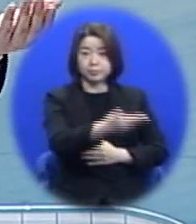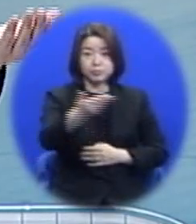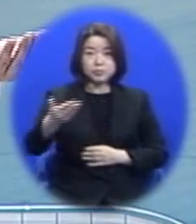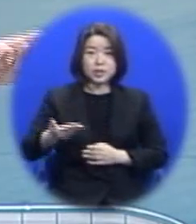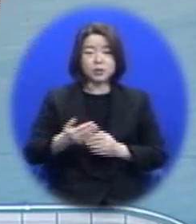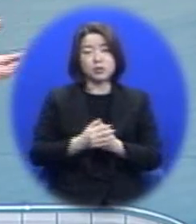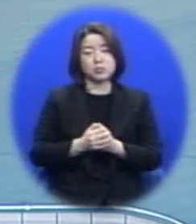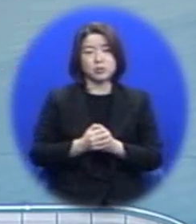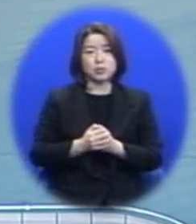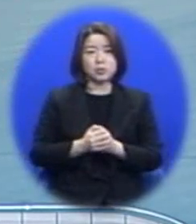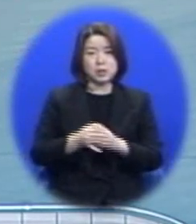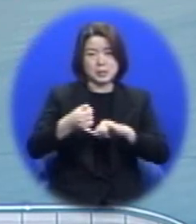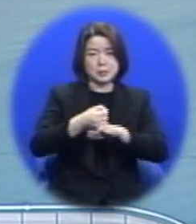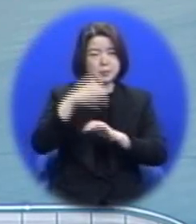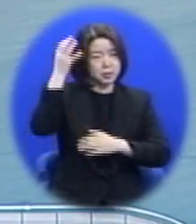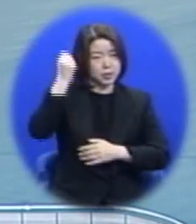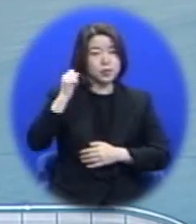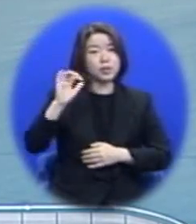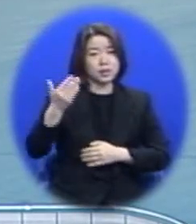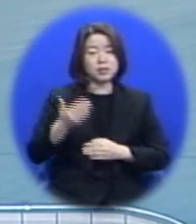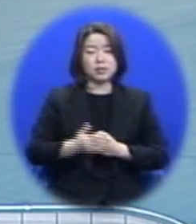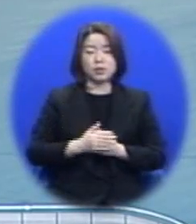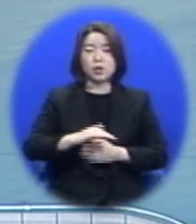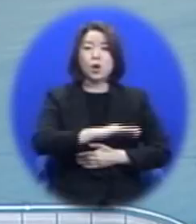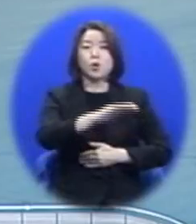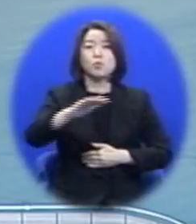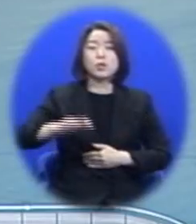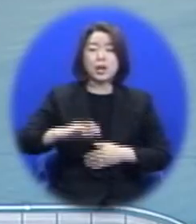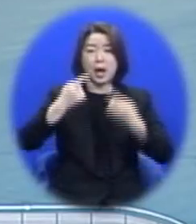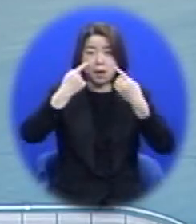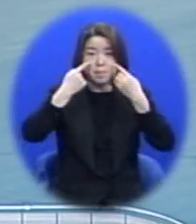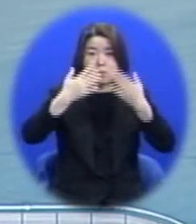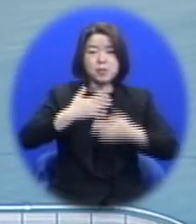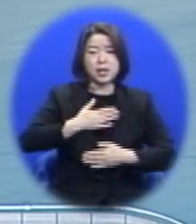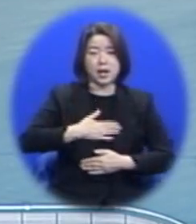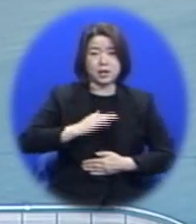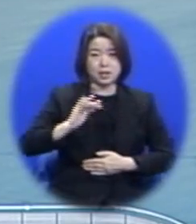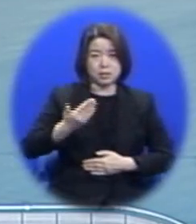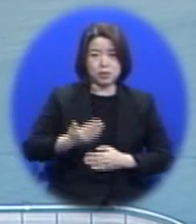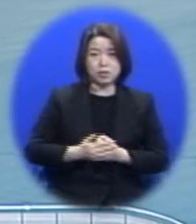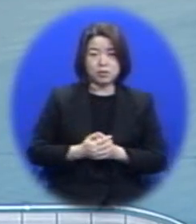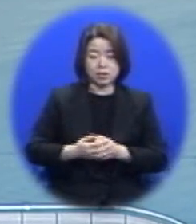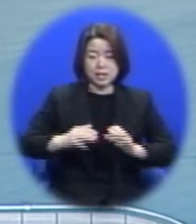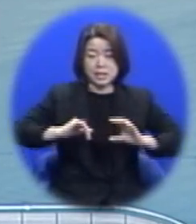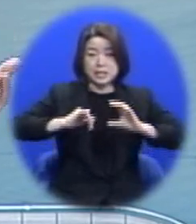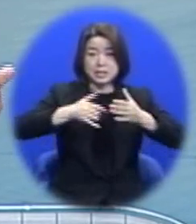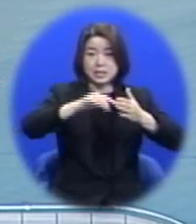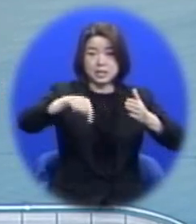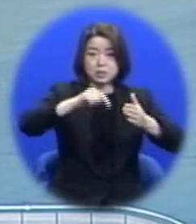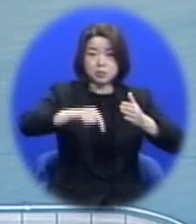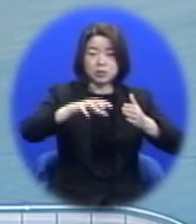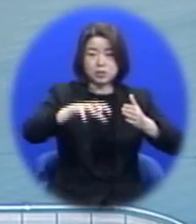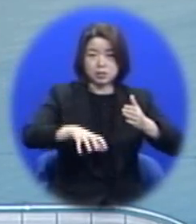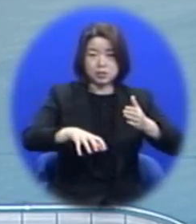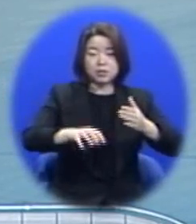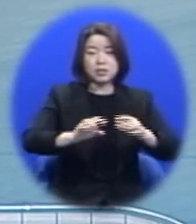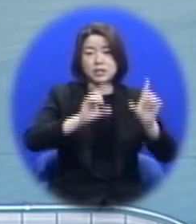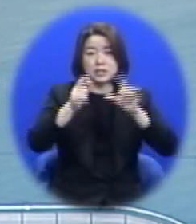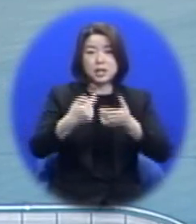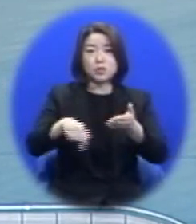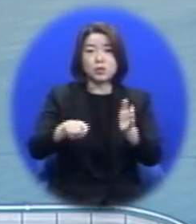여러분들도 이제 명심해야 합니다. 우리가 분명히 알아야 합니다. 세상에 살려면 세상 식대로 살 수밖에